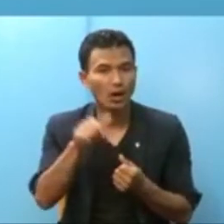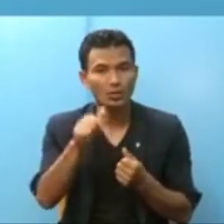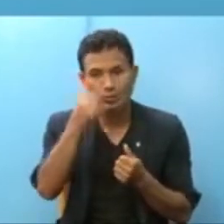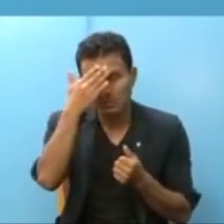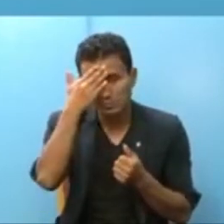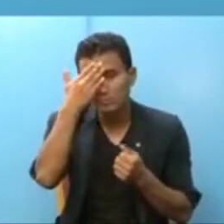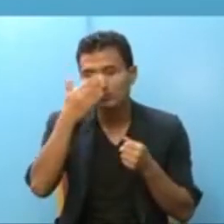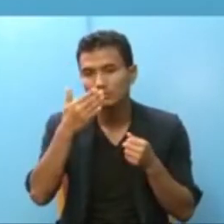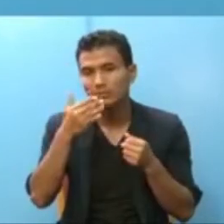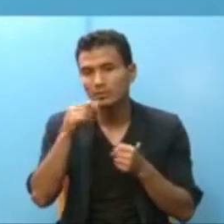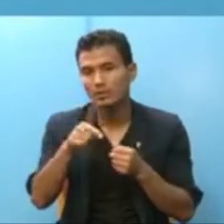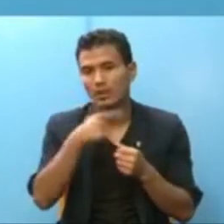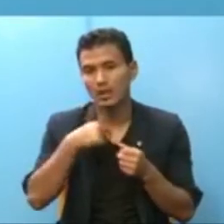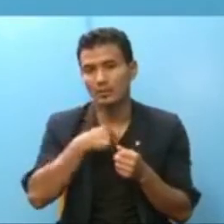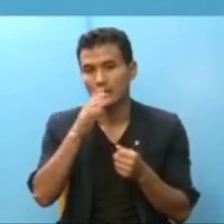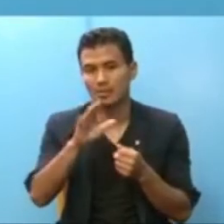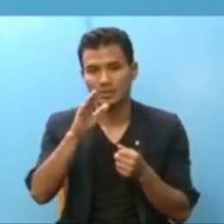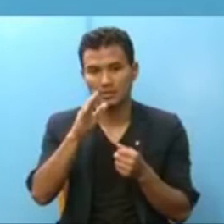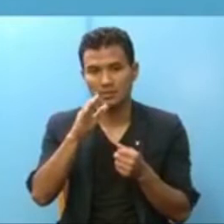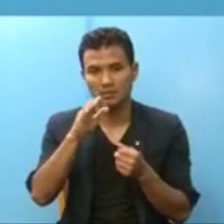संक्रमाण हमले ओवकाम गरें